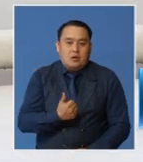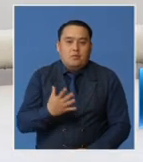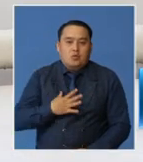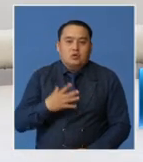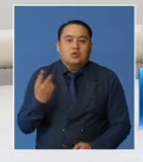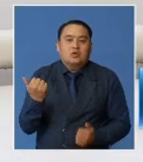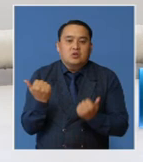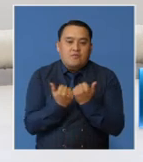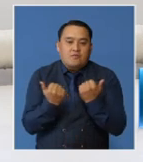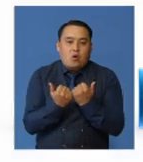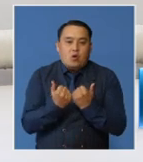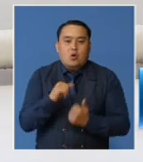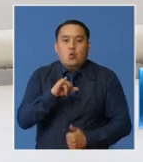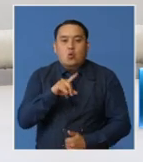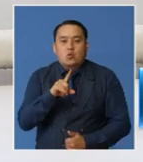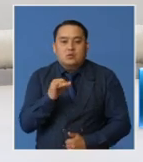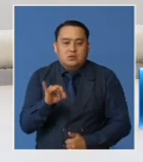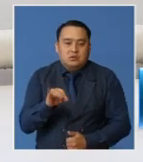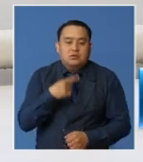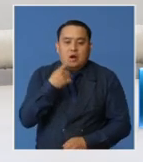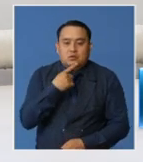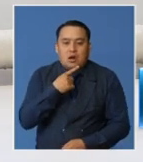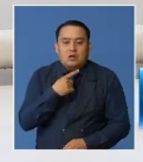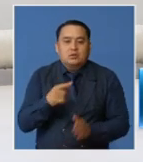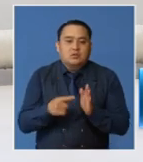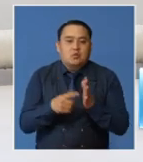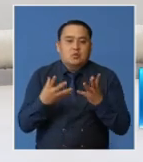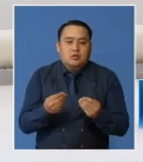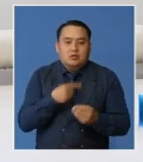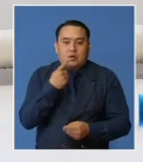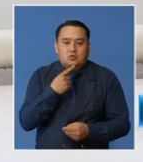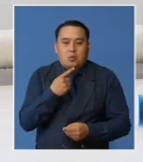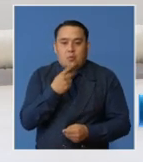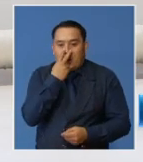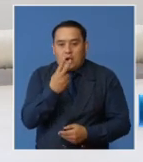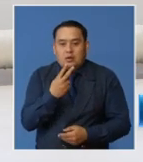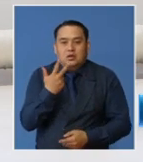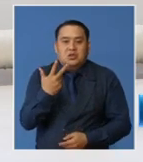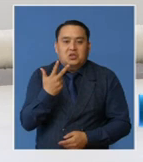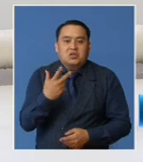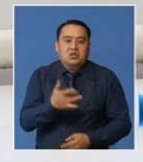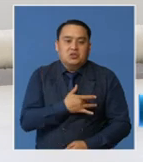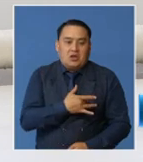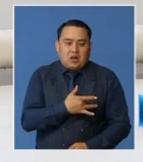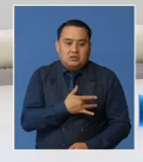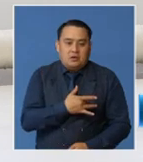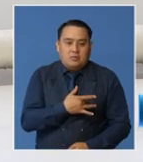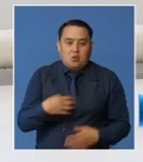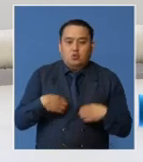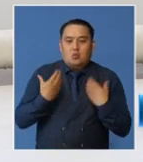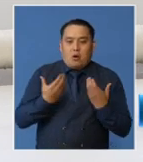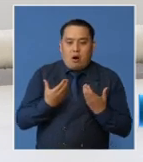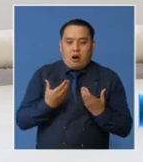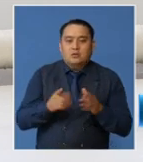двойня. По УЗИ нам сказали. На 7-й неделе нам сказали, что по УЗИ показывает 3 сердца. Мы испугались,